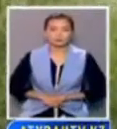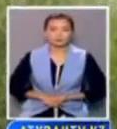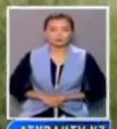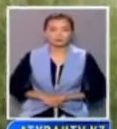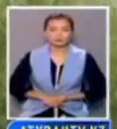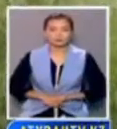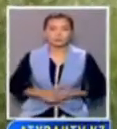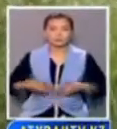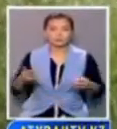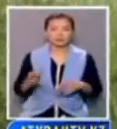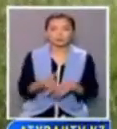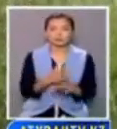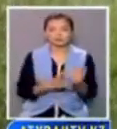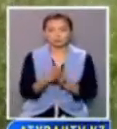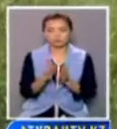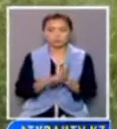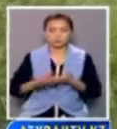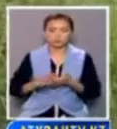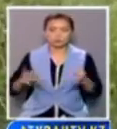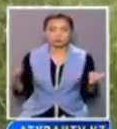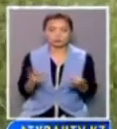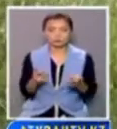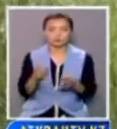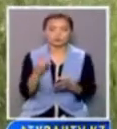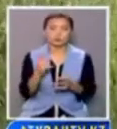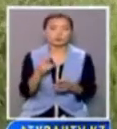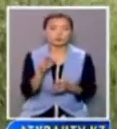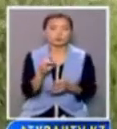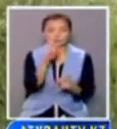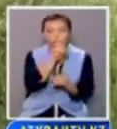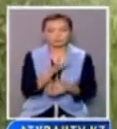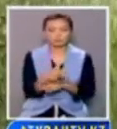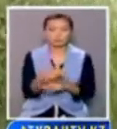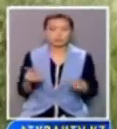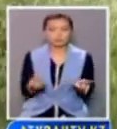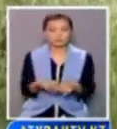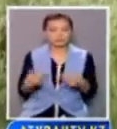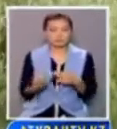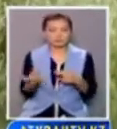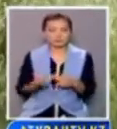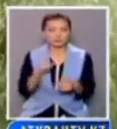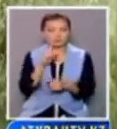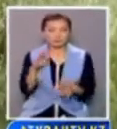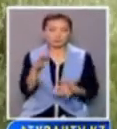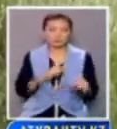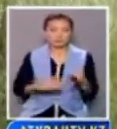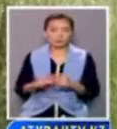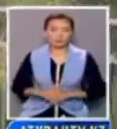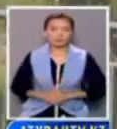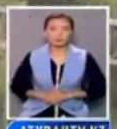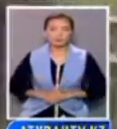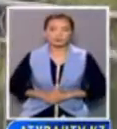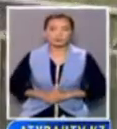надо убрать камыш очистить берег не было бы мусора рыбакам они тоже мешает неудобно купаться и